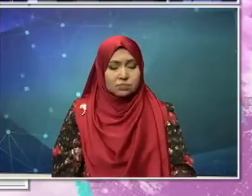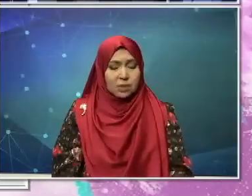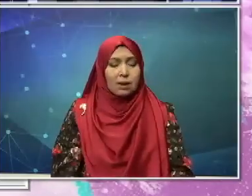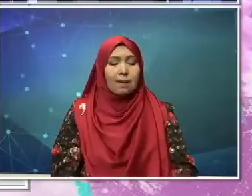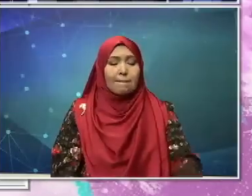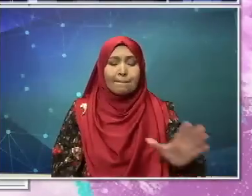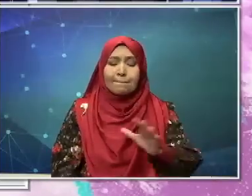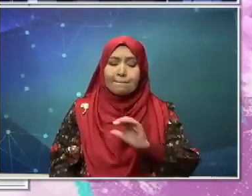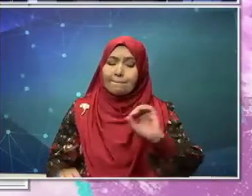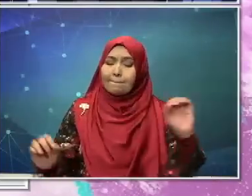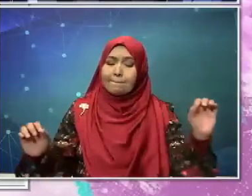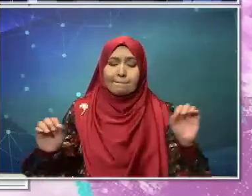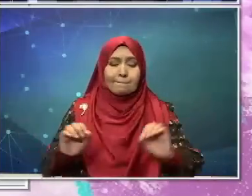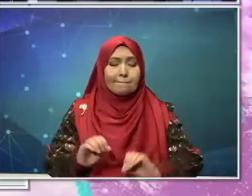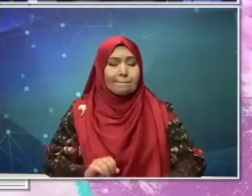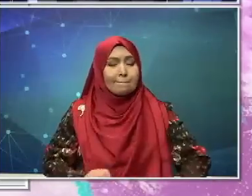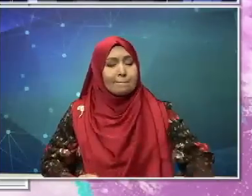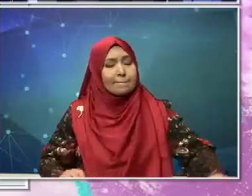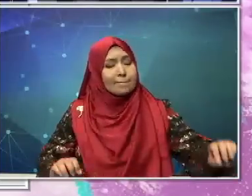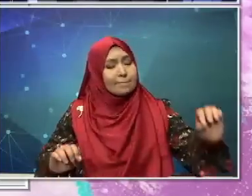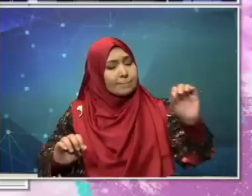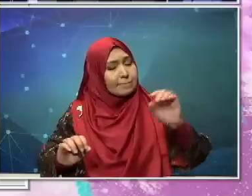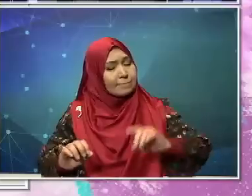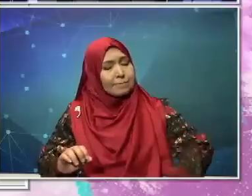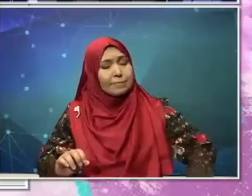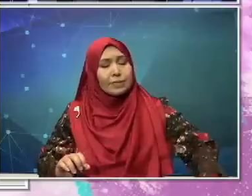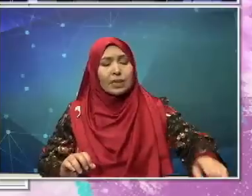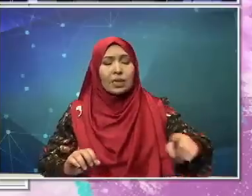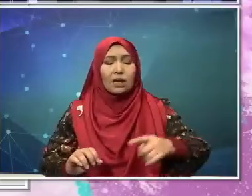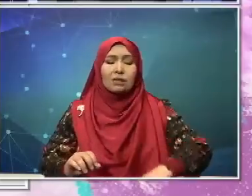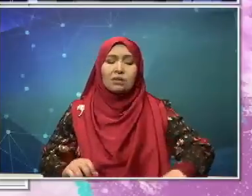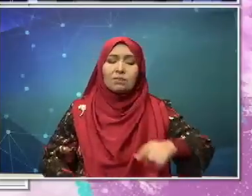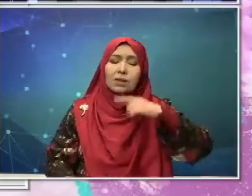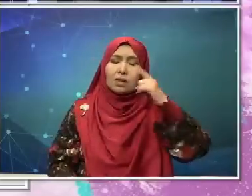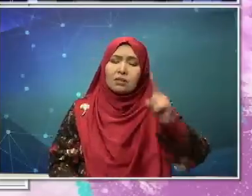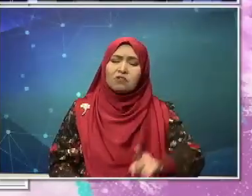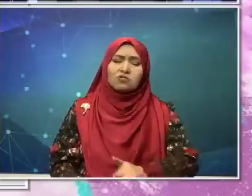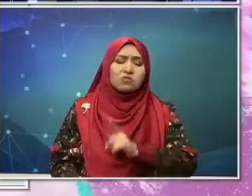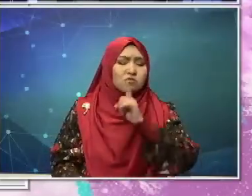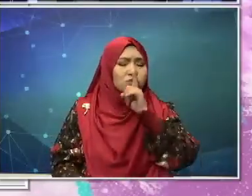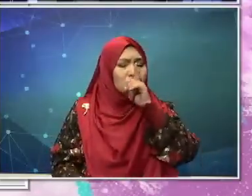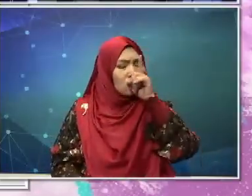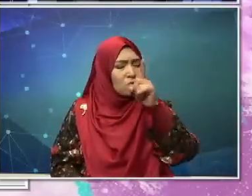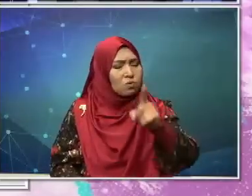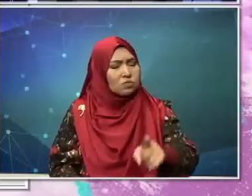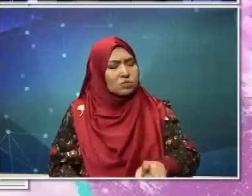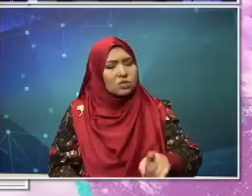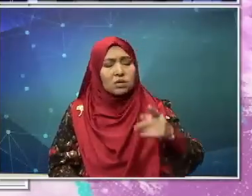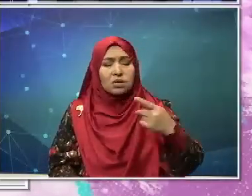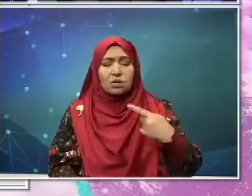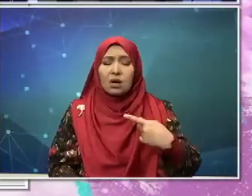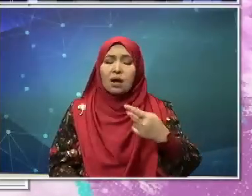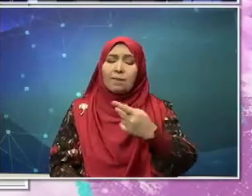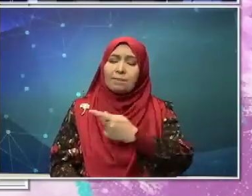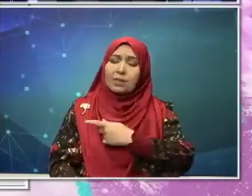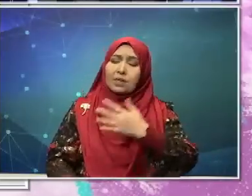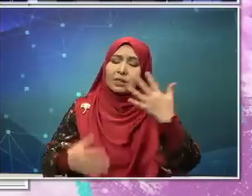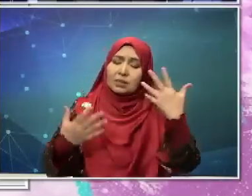the Belko lu ID Nawa zona